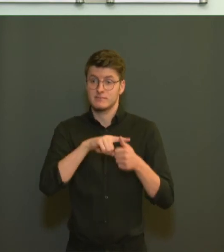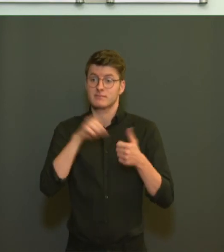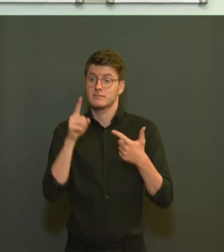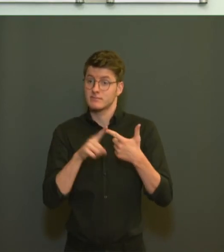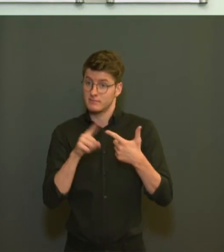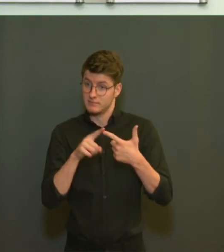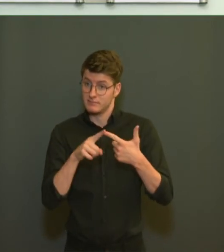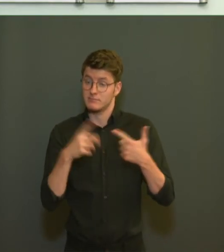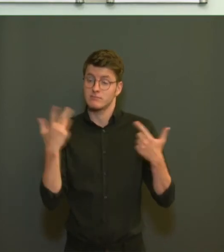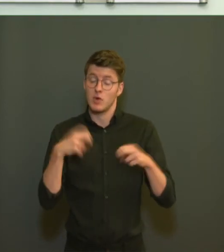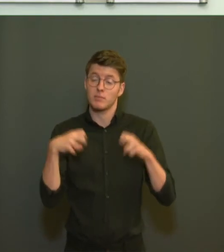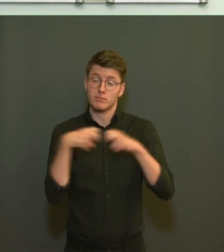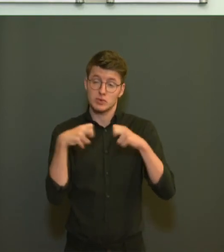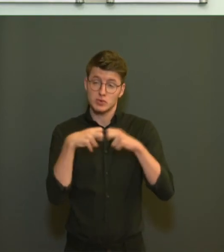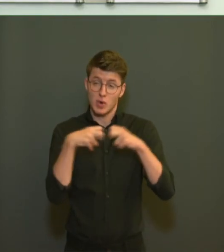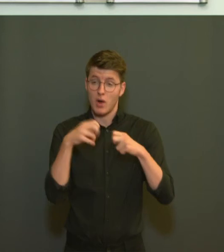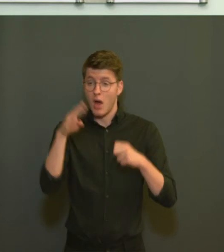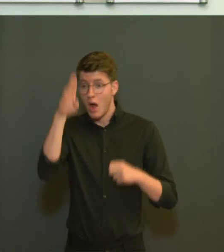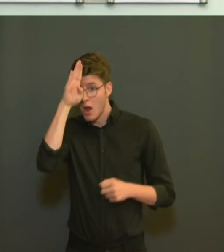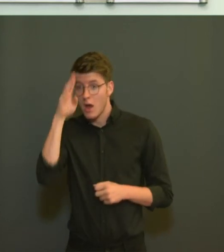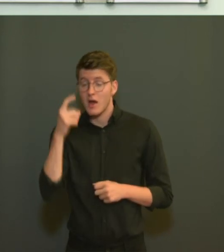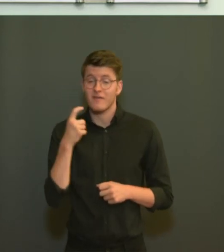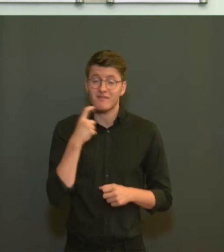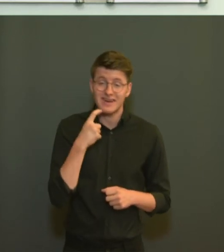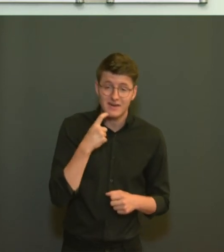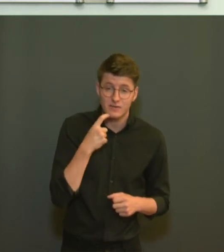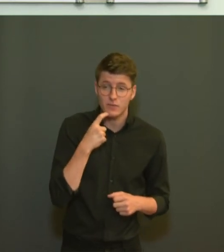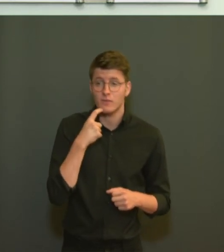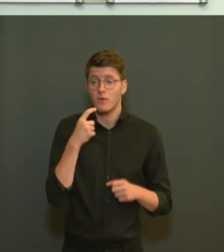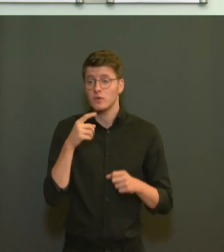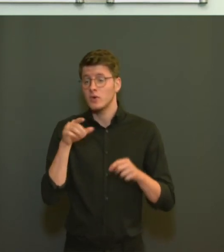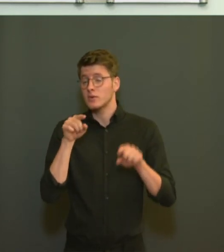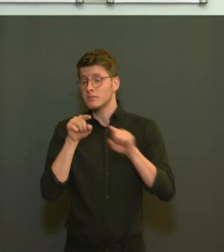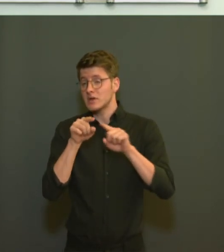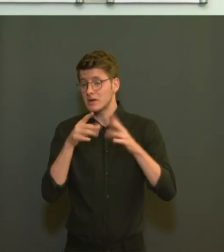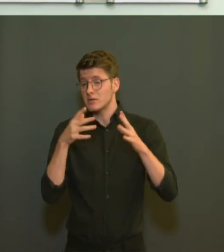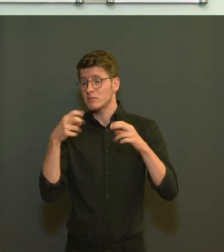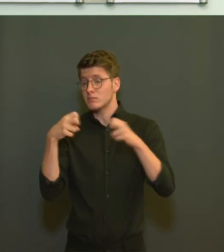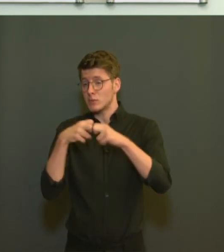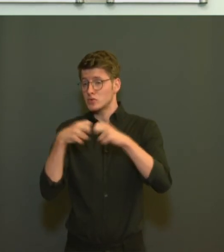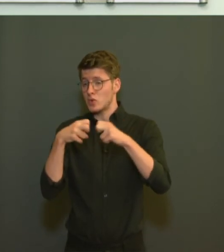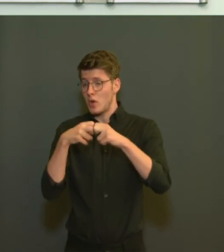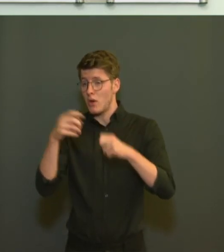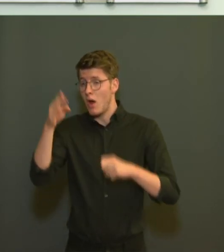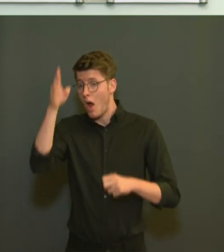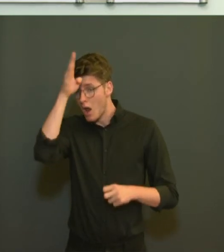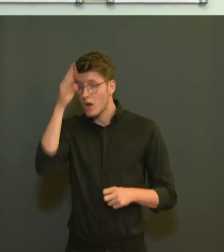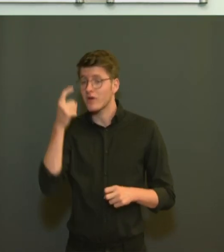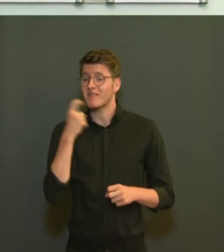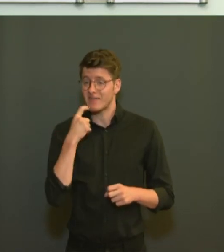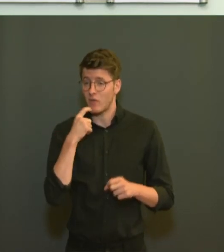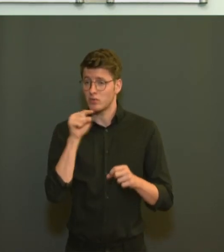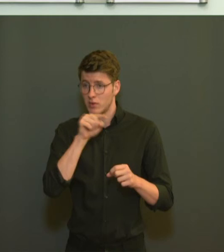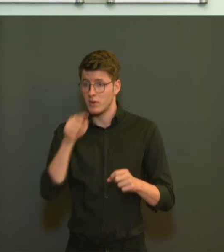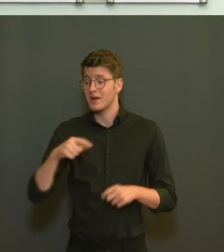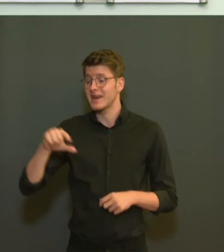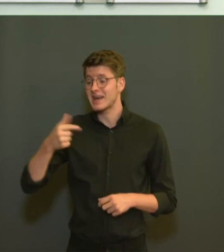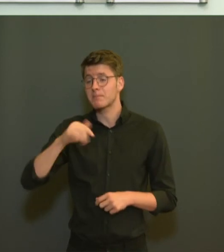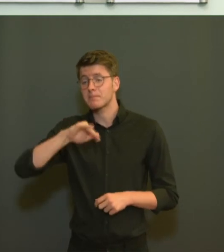Machelen, Vilvoorde, Grimbergen, Wemmel en Krainem, als ook de stad Antwerpen en de gemeente